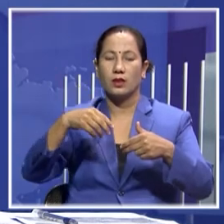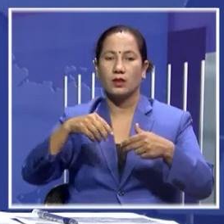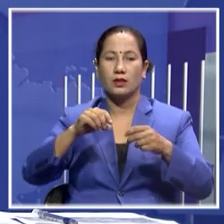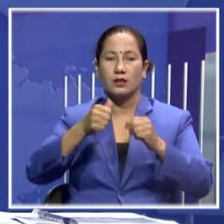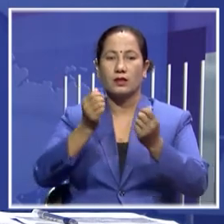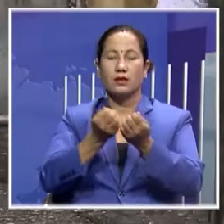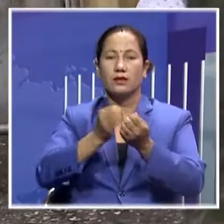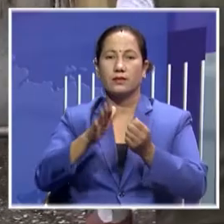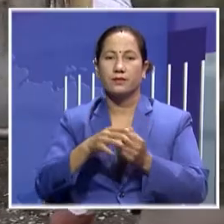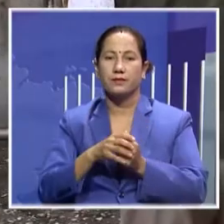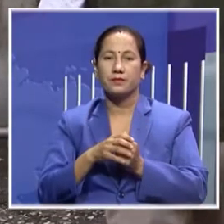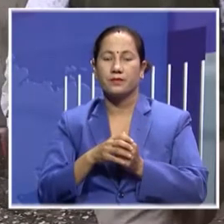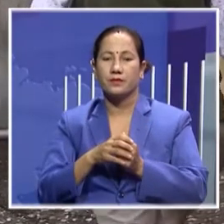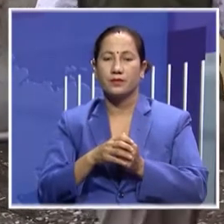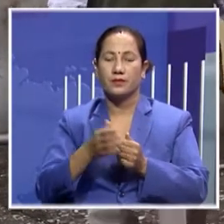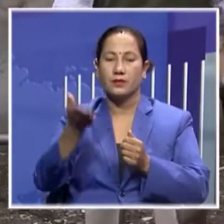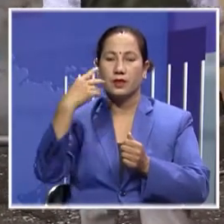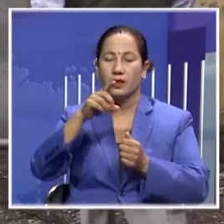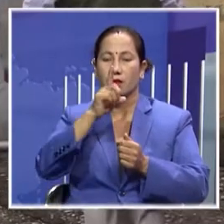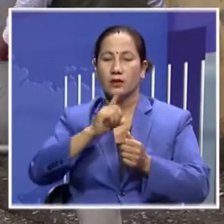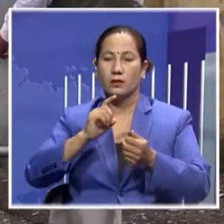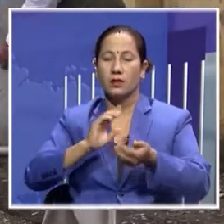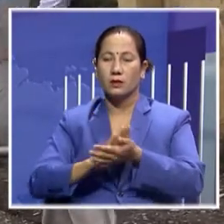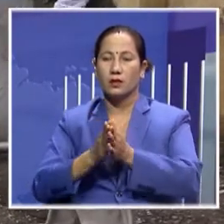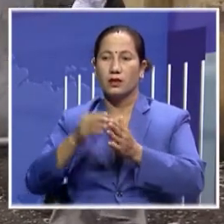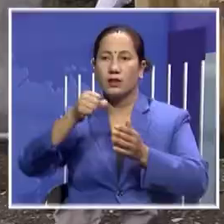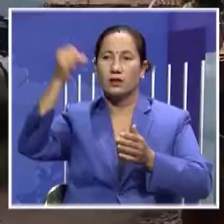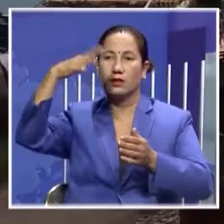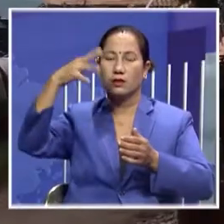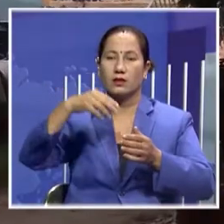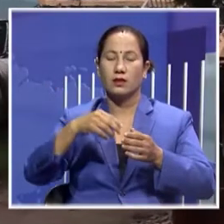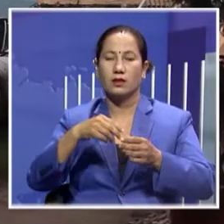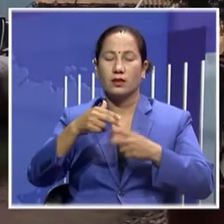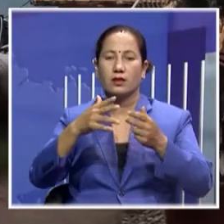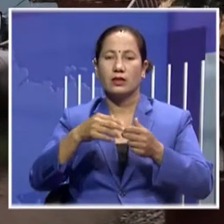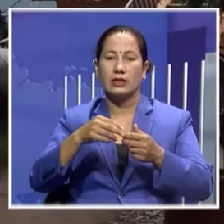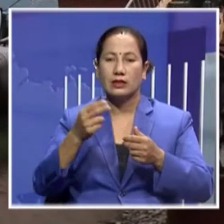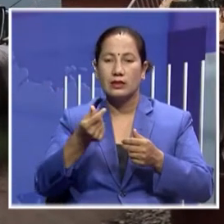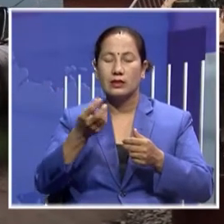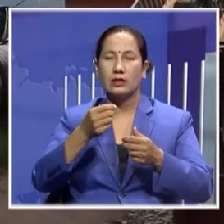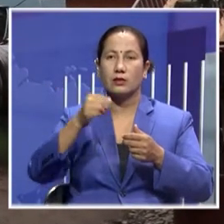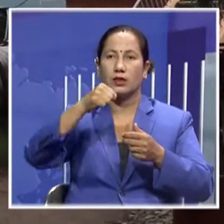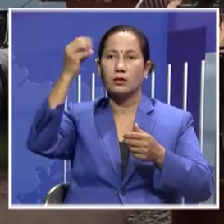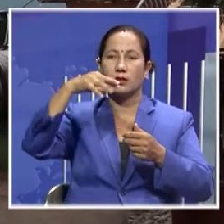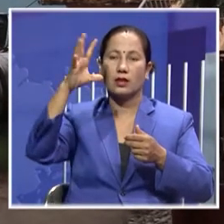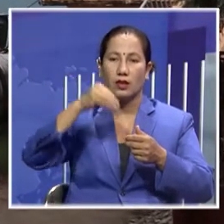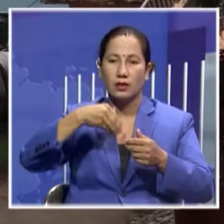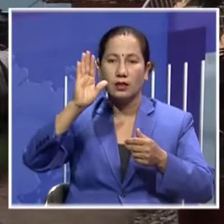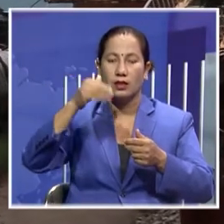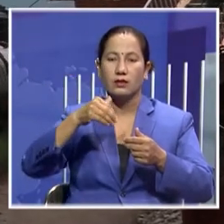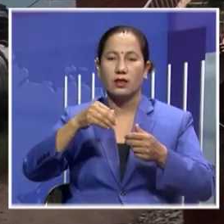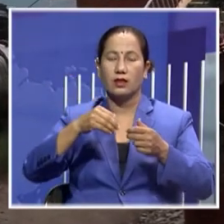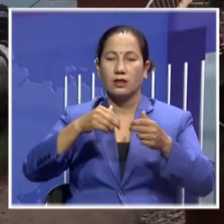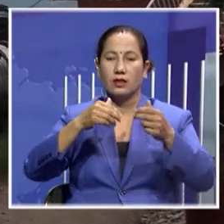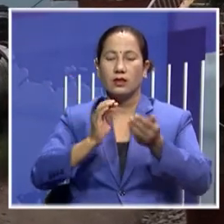छ। पछिल्लो समय बैतडीमा विद्युत सेवा अनियमित हुन थालेको छ। छिनछिनमै बिजुली आउने जाने हुन थालेपछि